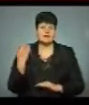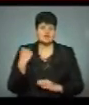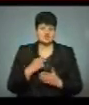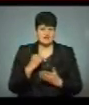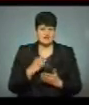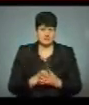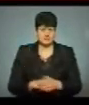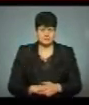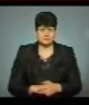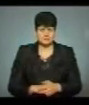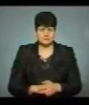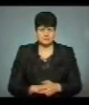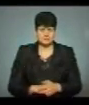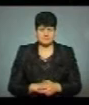затверджувала?